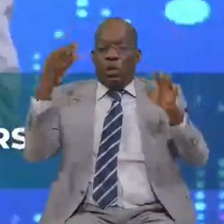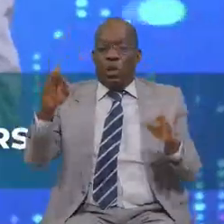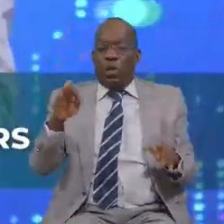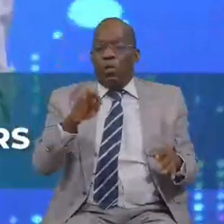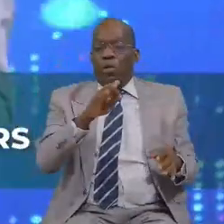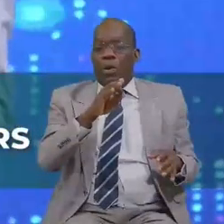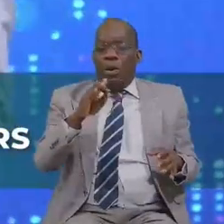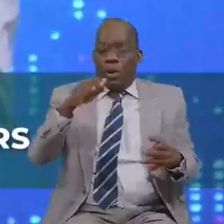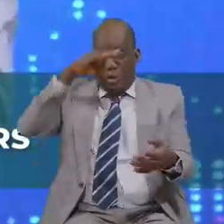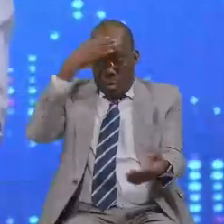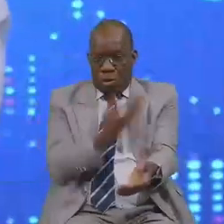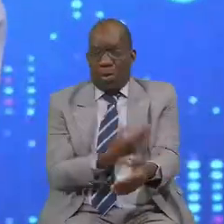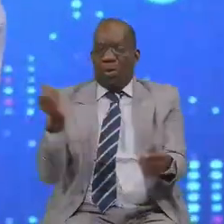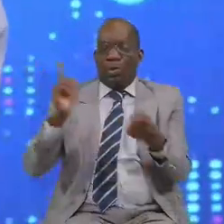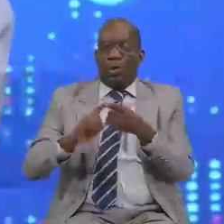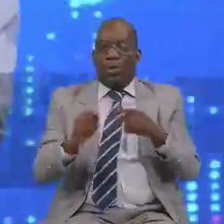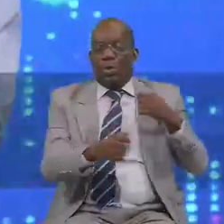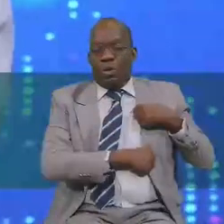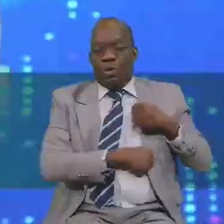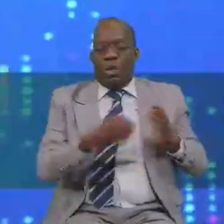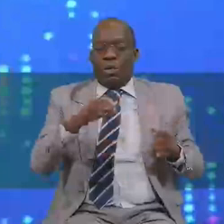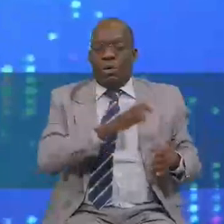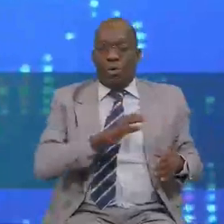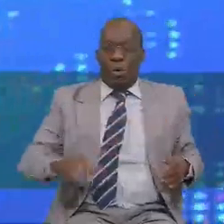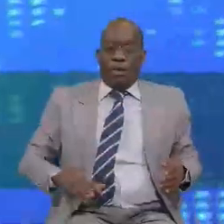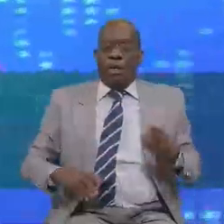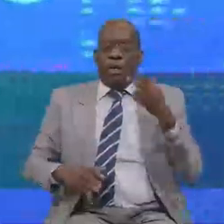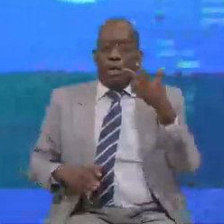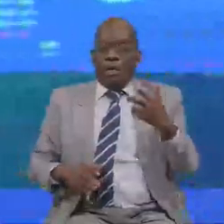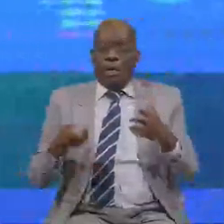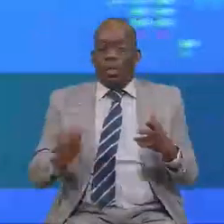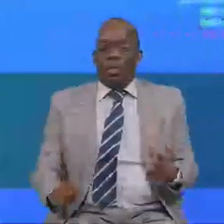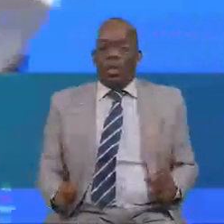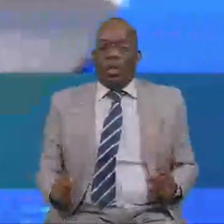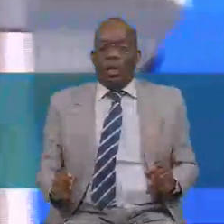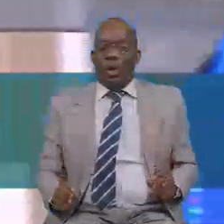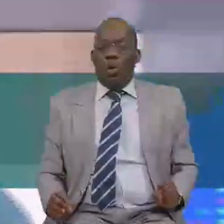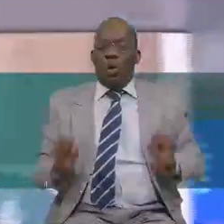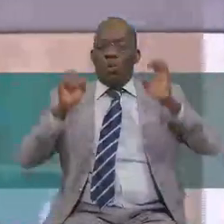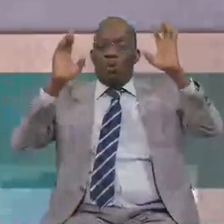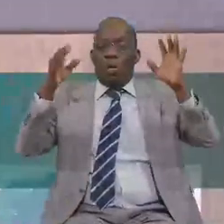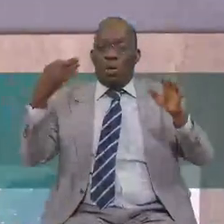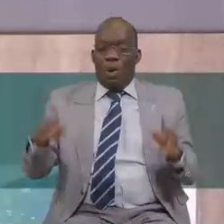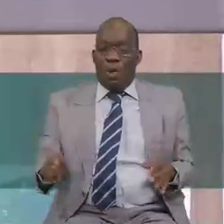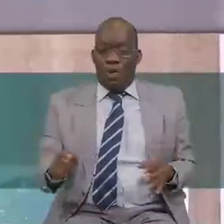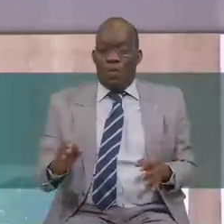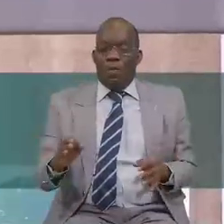Et troisièmement, c'est l'engagement des soldats dans le désintéressement à Christ.